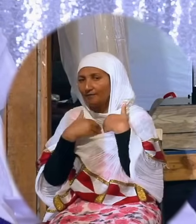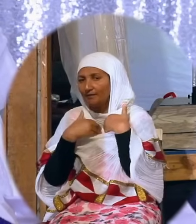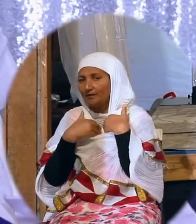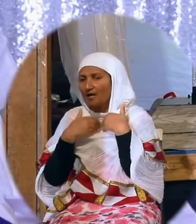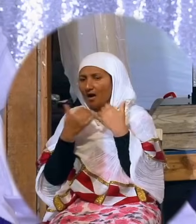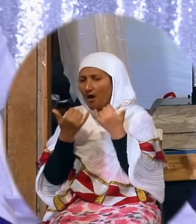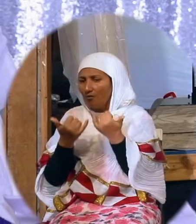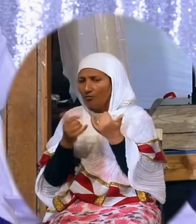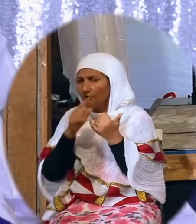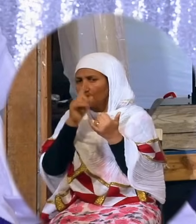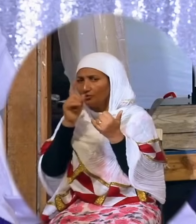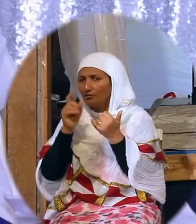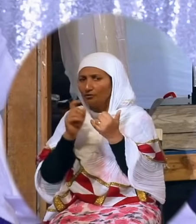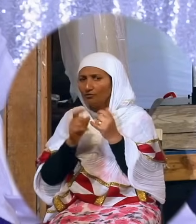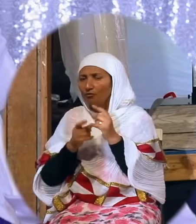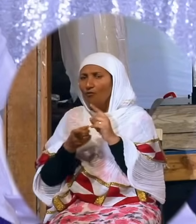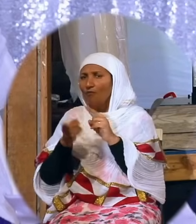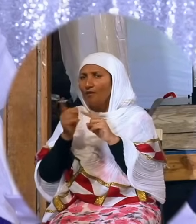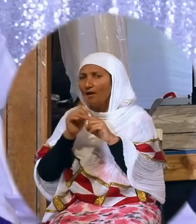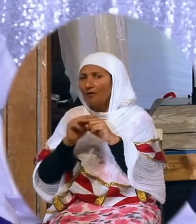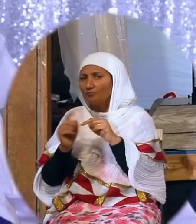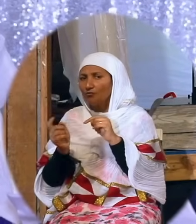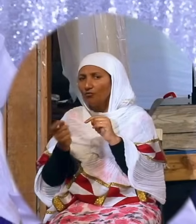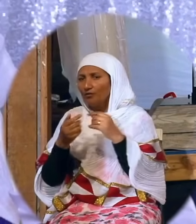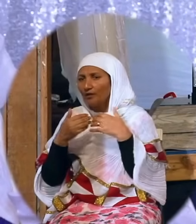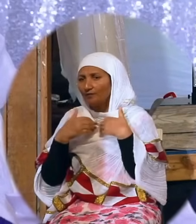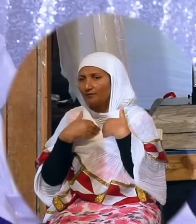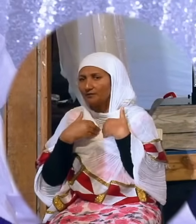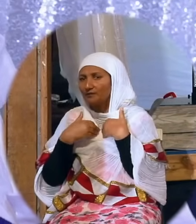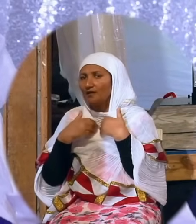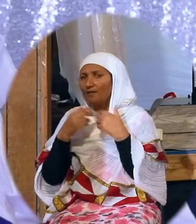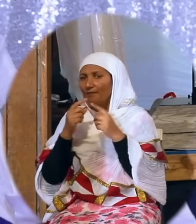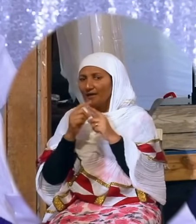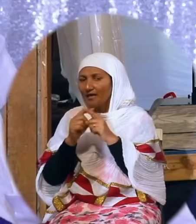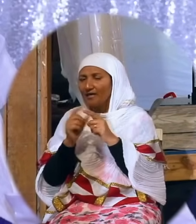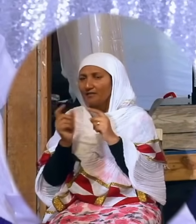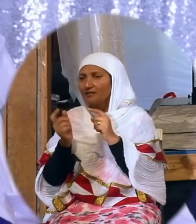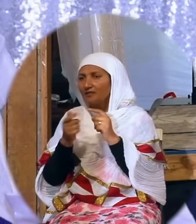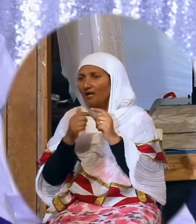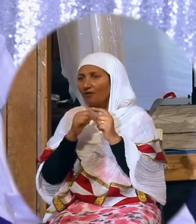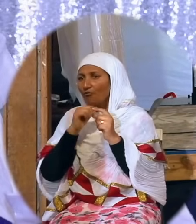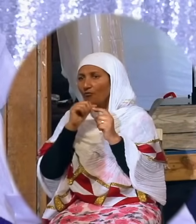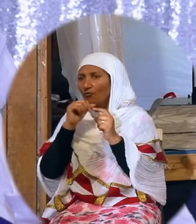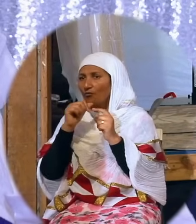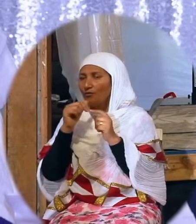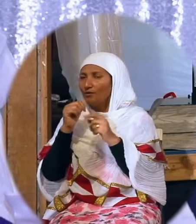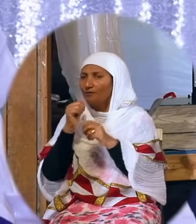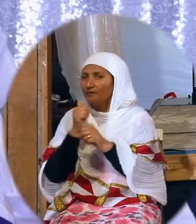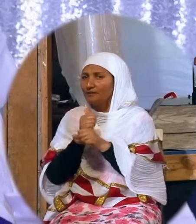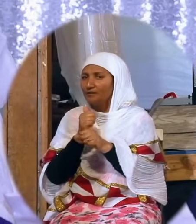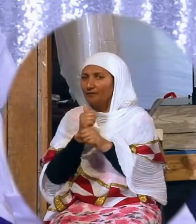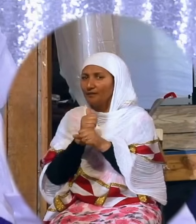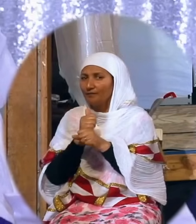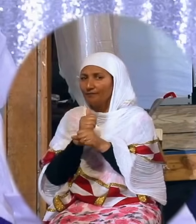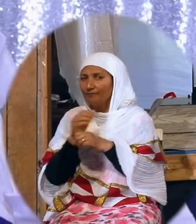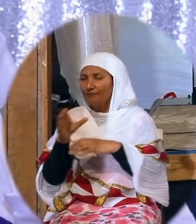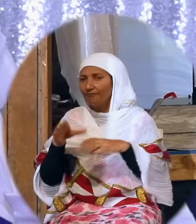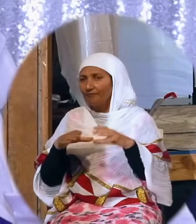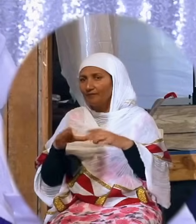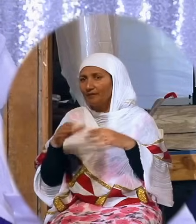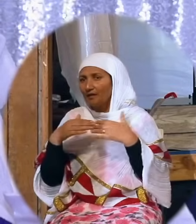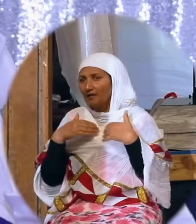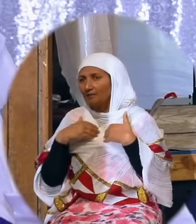ጥያቄ ምላሽ የሆኑ ነገሮች በቃል ብቻ ሳይሆን በተግባርም ለመስጠት ሁለገብ እውቀታችን ማደግ አለበት